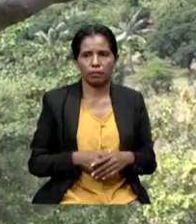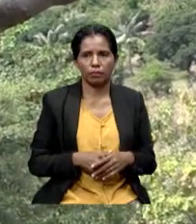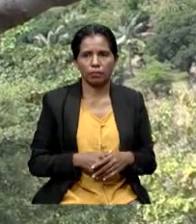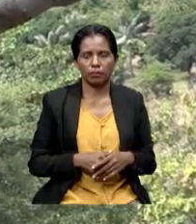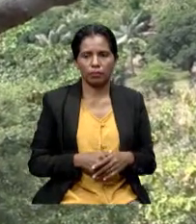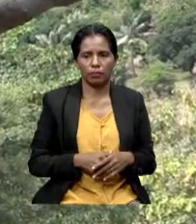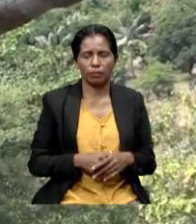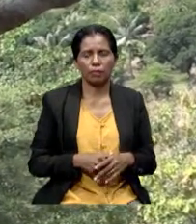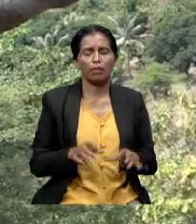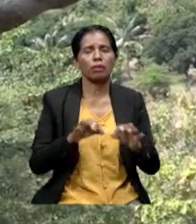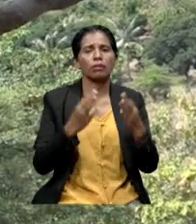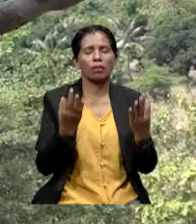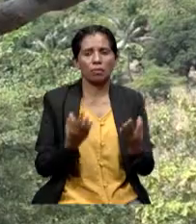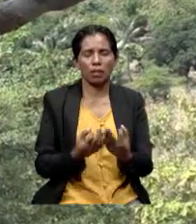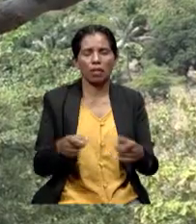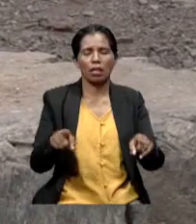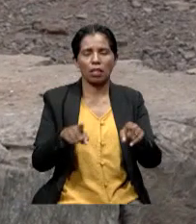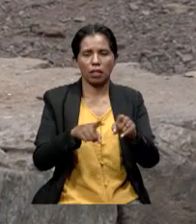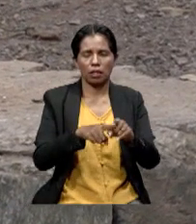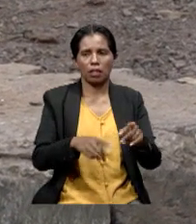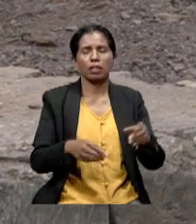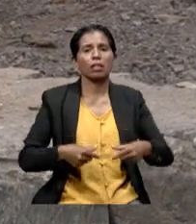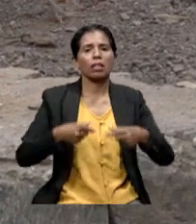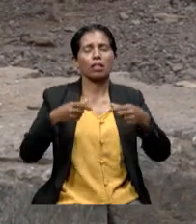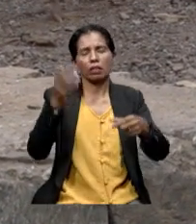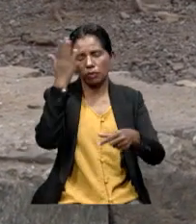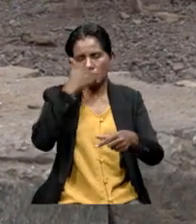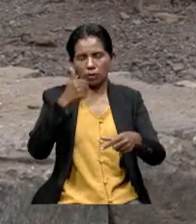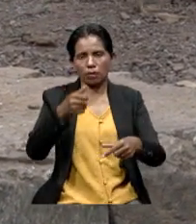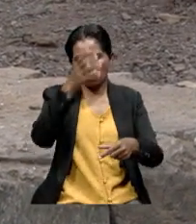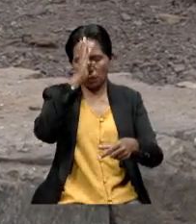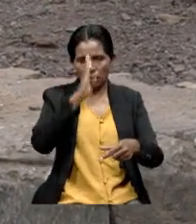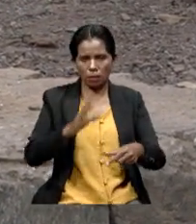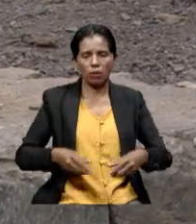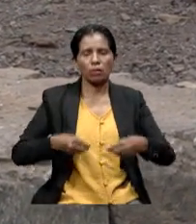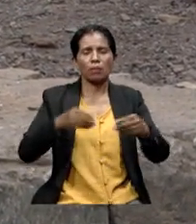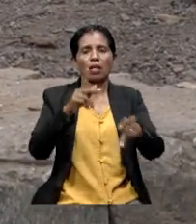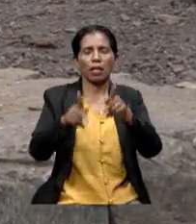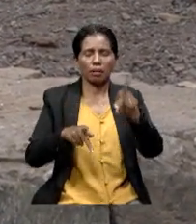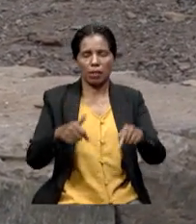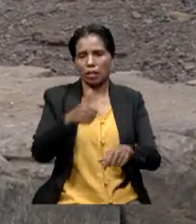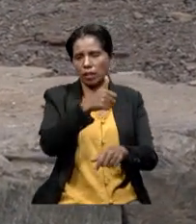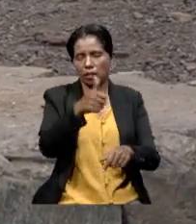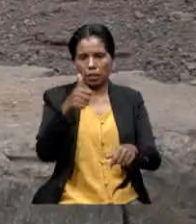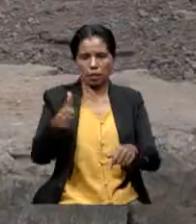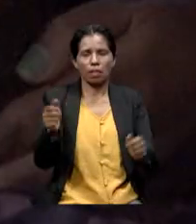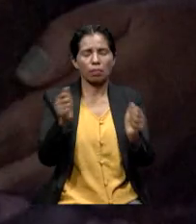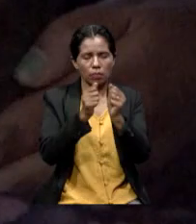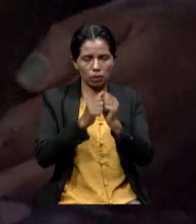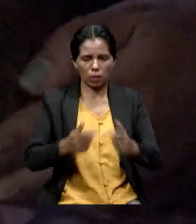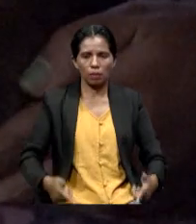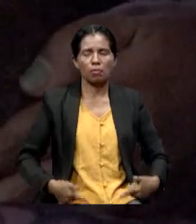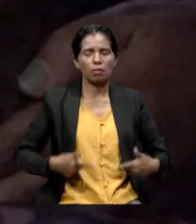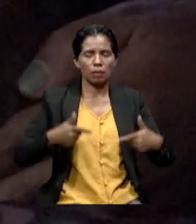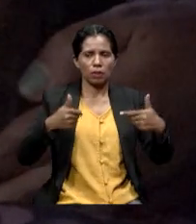Familia Hanesan presente furak nebe maromak haraik ba ema ida-idak bodi hamaluk moris ia